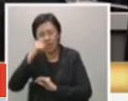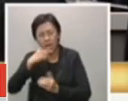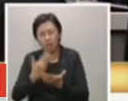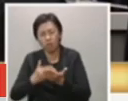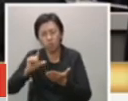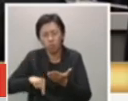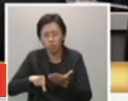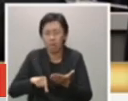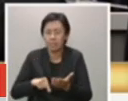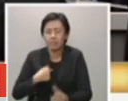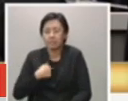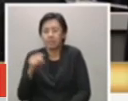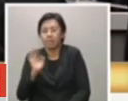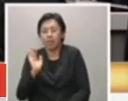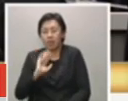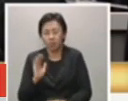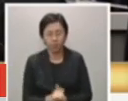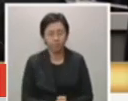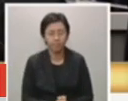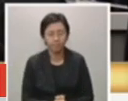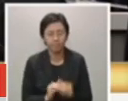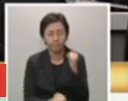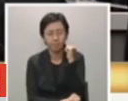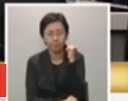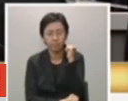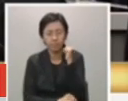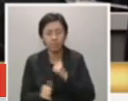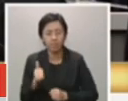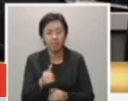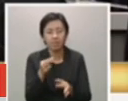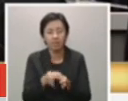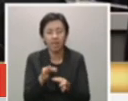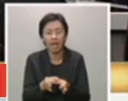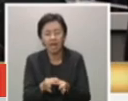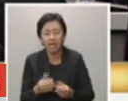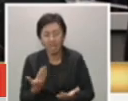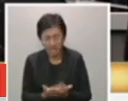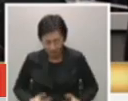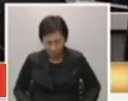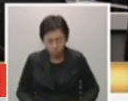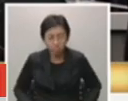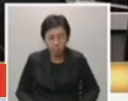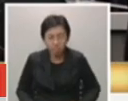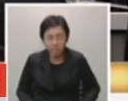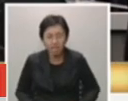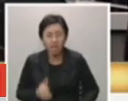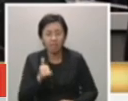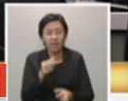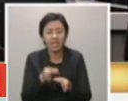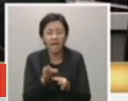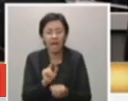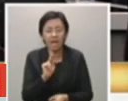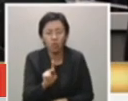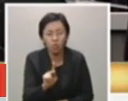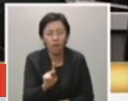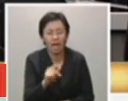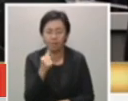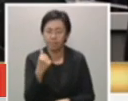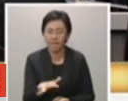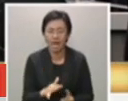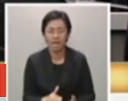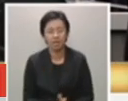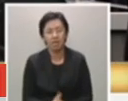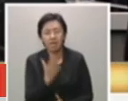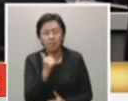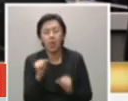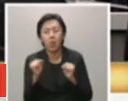นในขณะที่คนจนเดินเข้าไปที่แบงก์สิครับเงินไม่มีเนี่ยแบงก์ก็ไม่ให้เพราะว่าธนาคารเขาบอกว่านี่จะเป็น